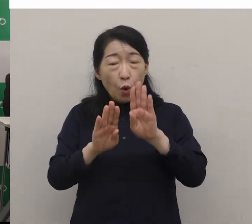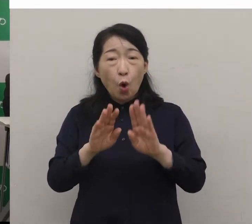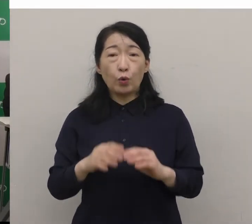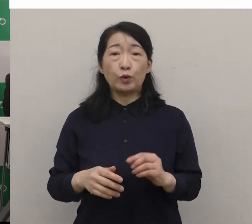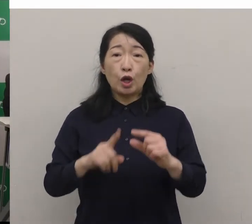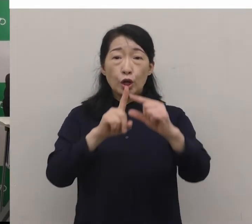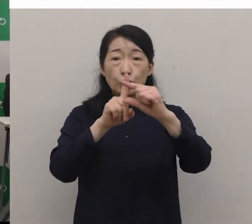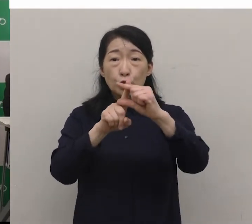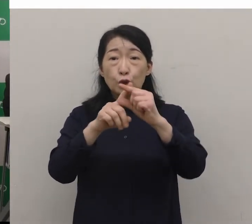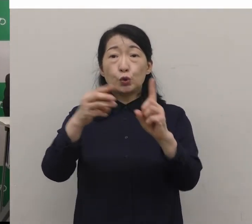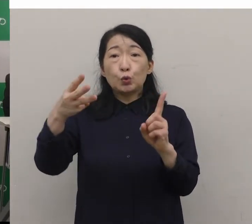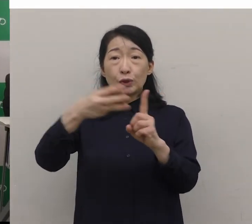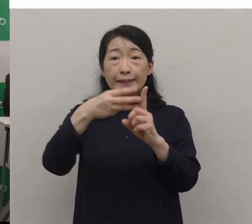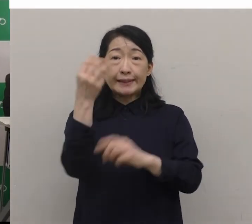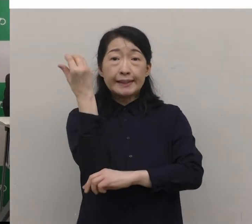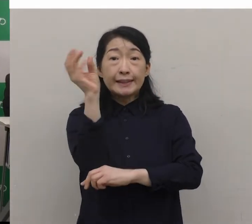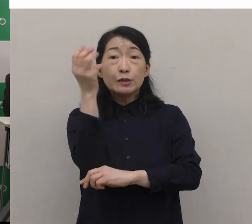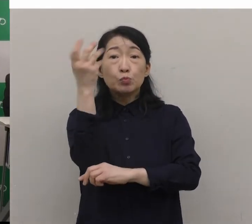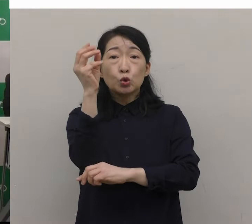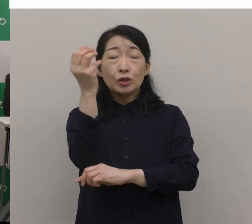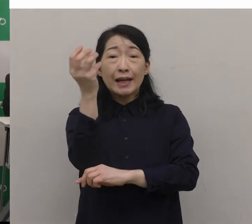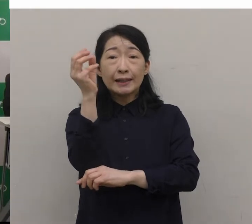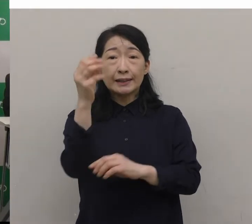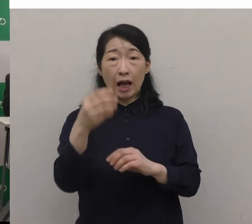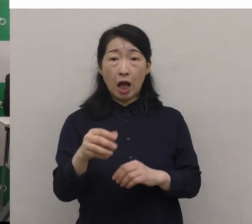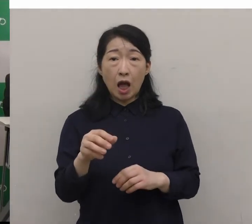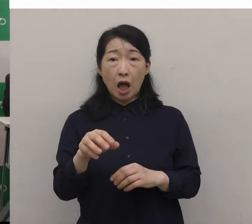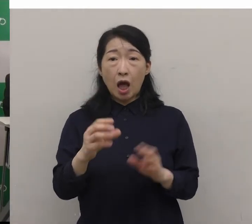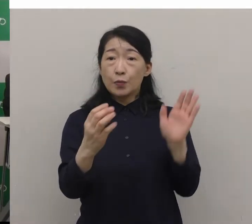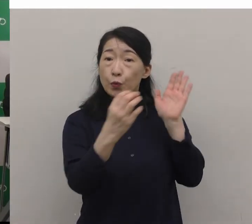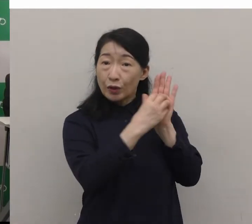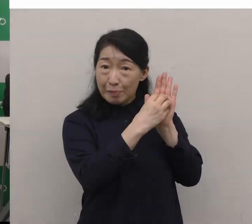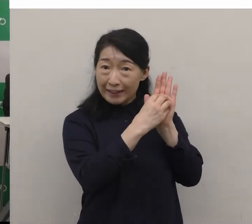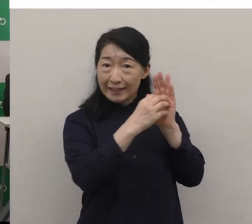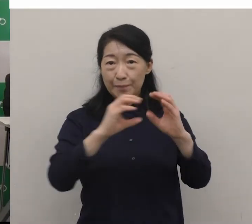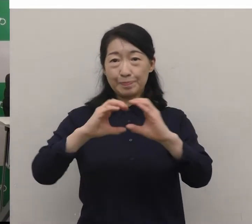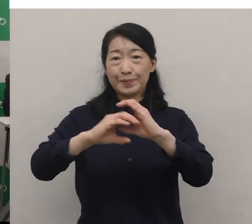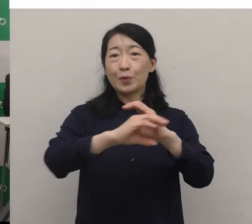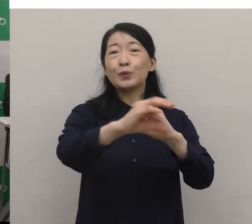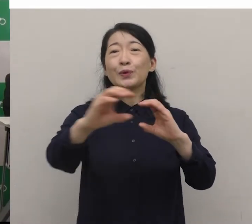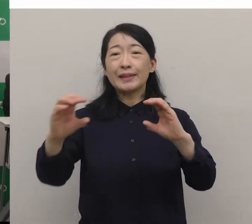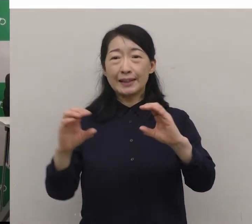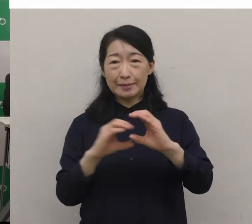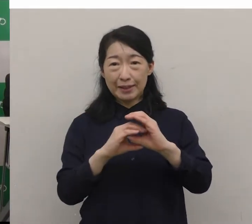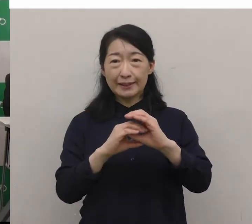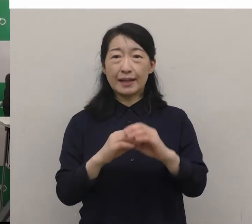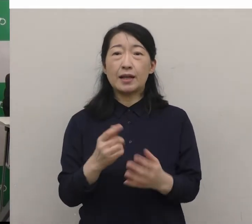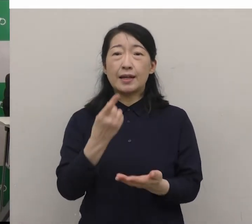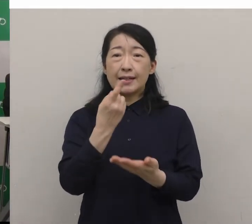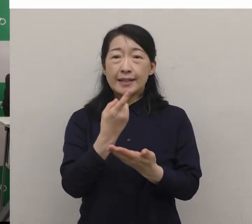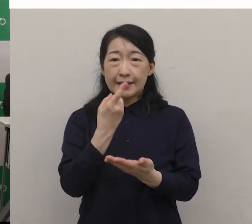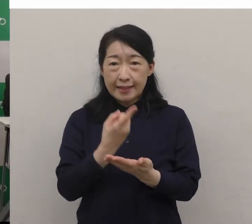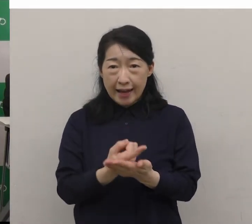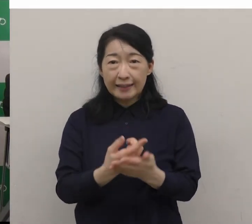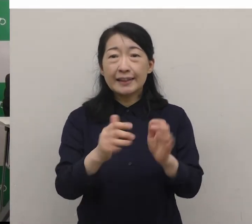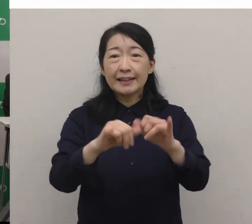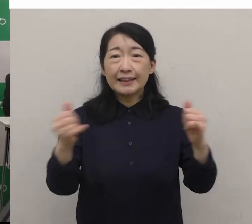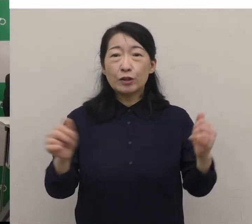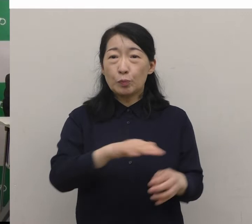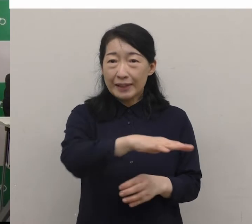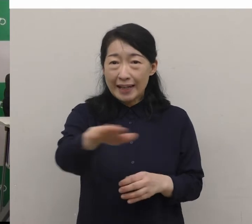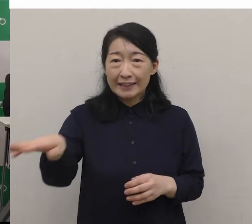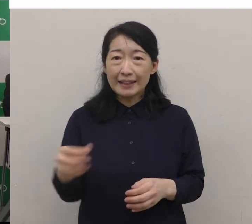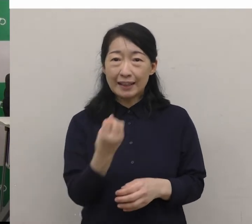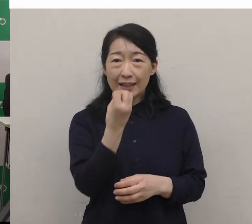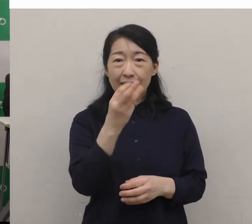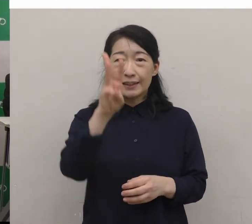聞さんにですね、大きく掲載していただいたところでございます。あの参加者の皆さんからは、菊川らしさを出